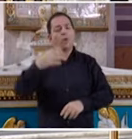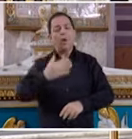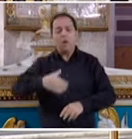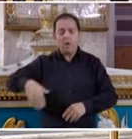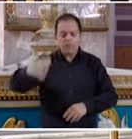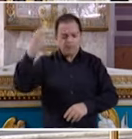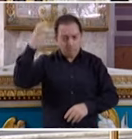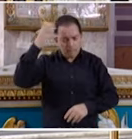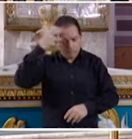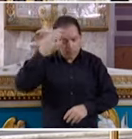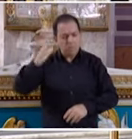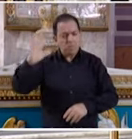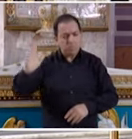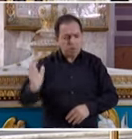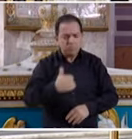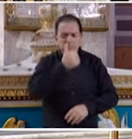γερέρομεν, τους